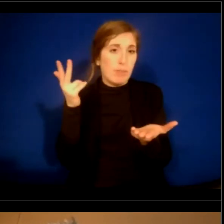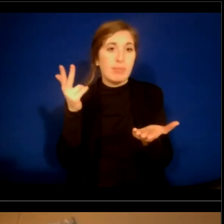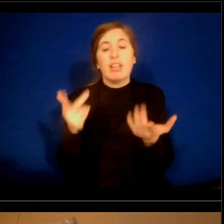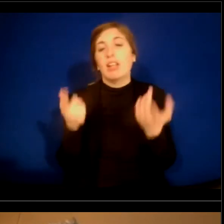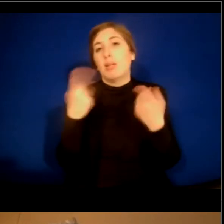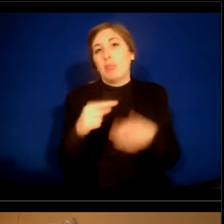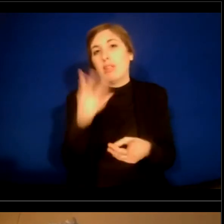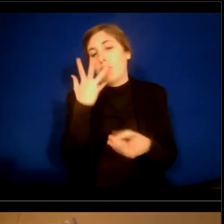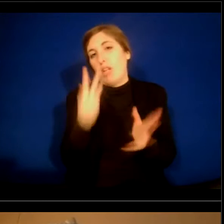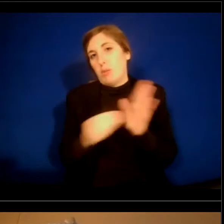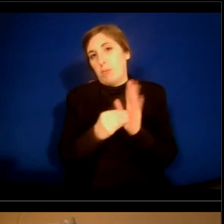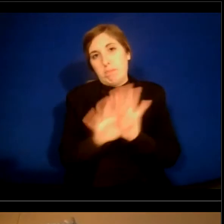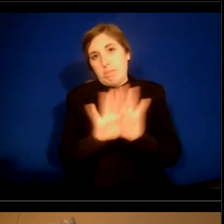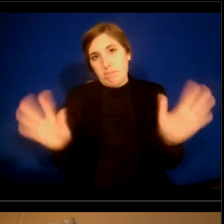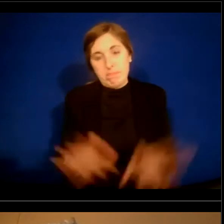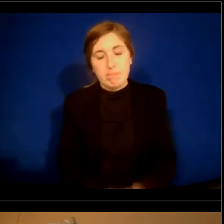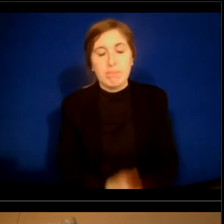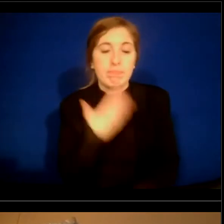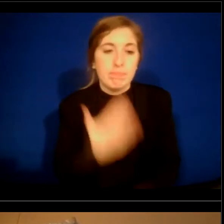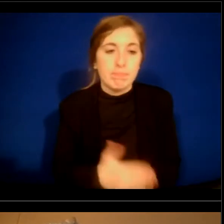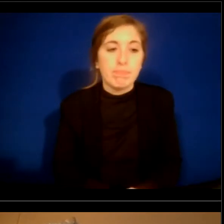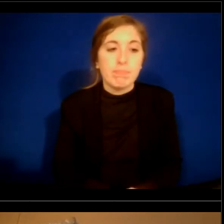questa parentesi qui. Grazie.